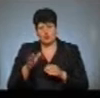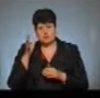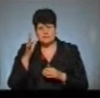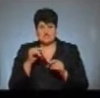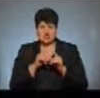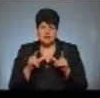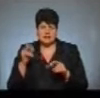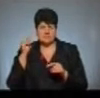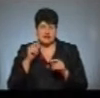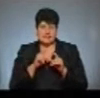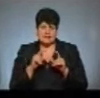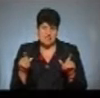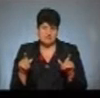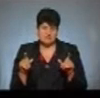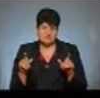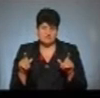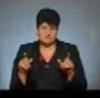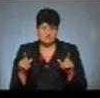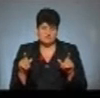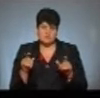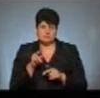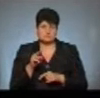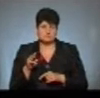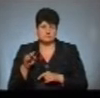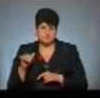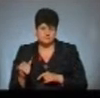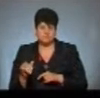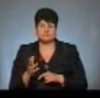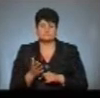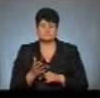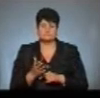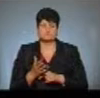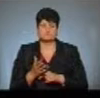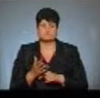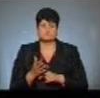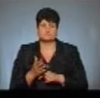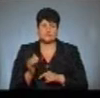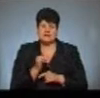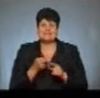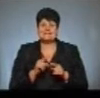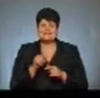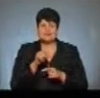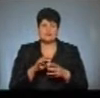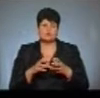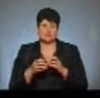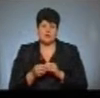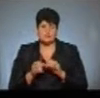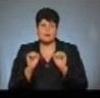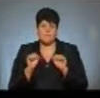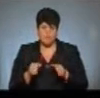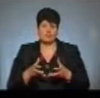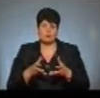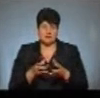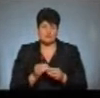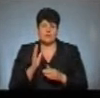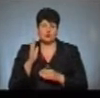шкіл, навчальних закладів, профтехосвіти, коледжів. І ці результати можуть вплинути